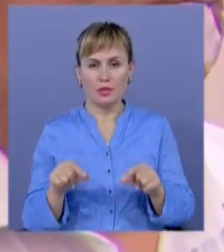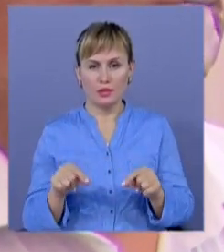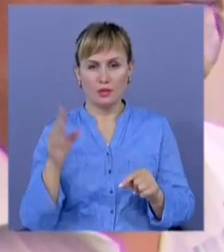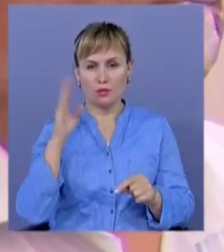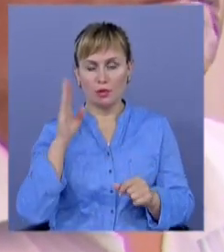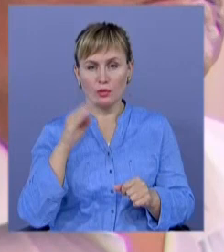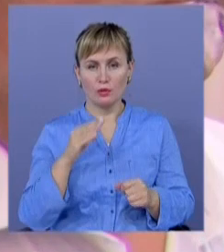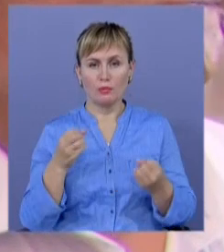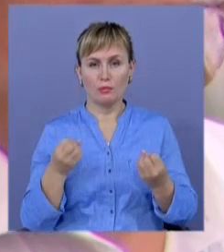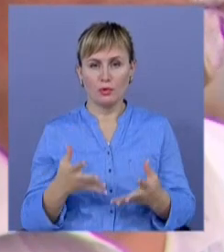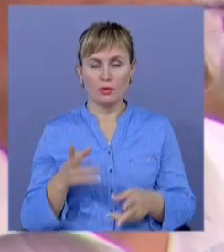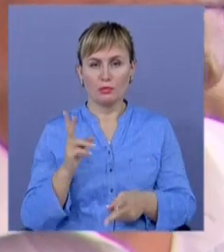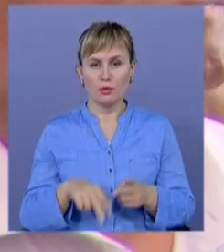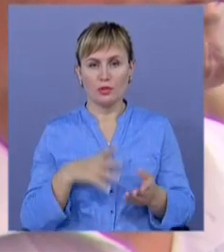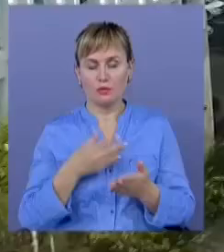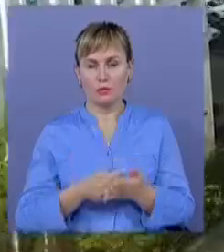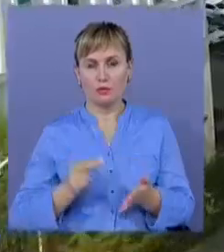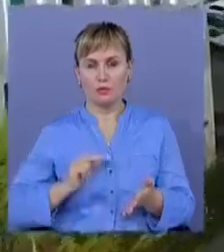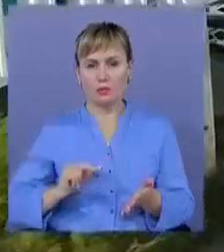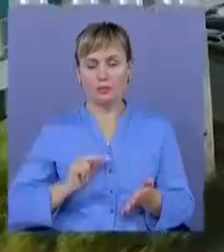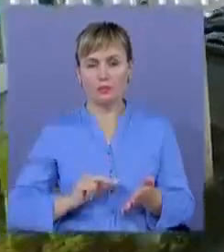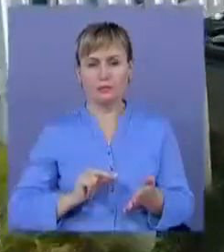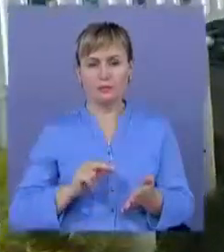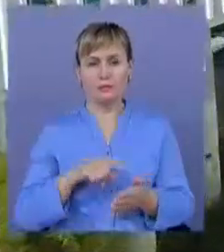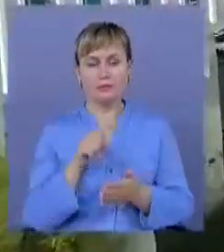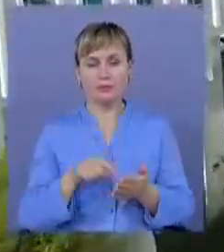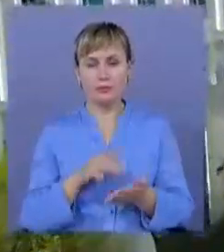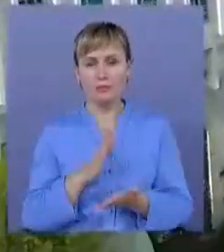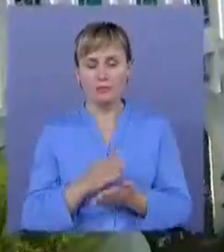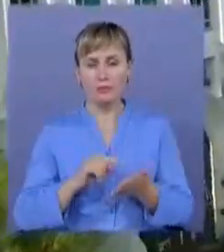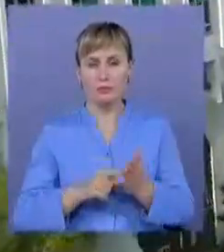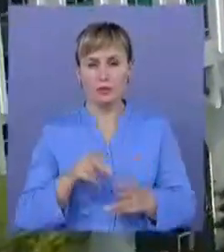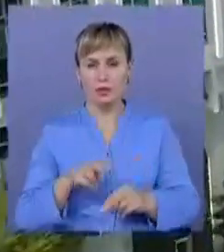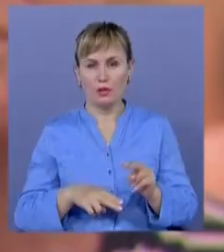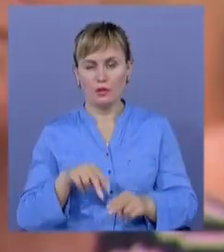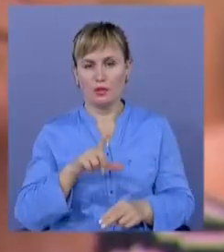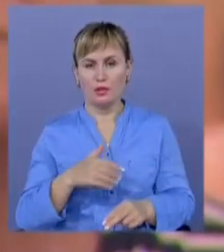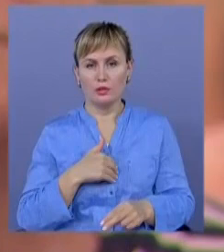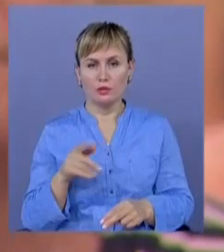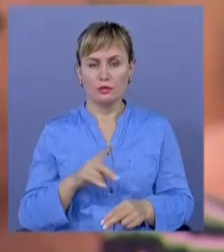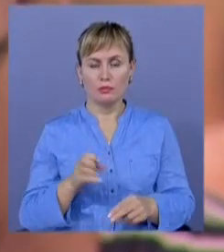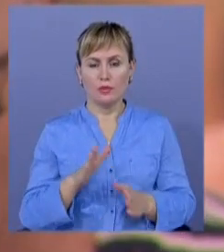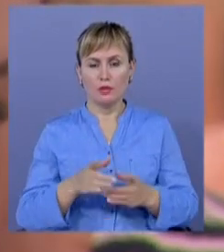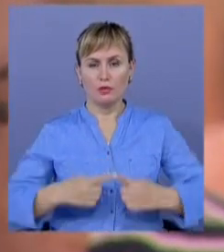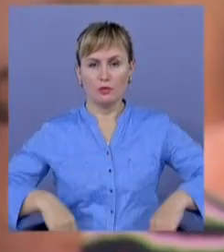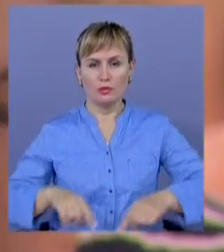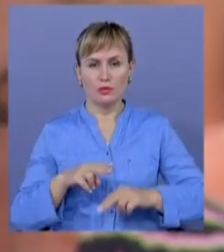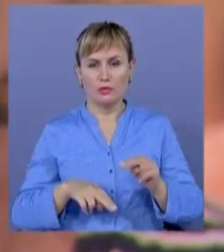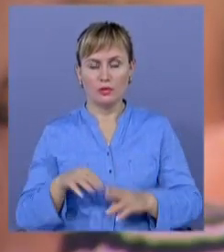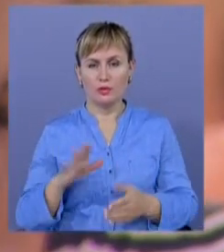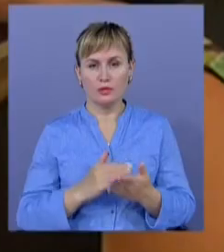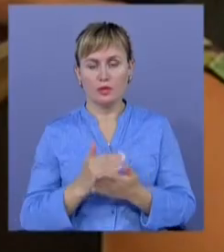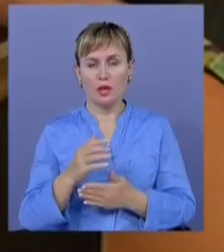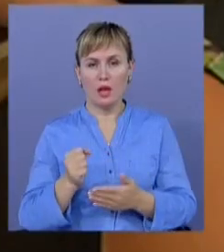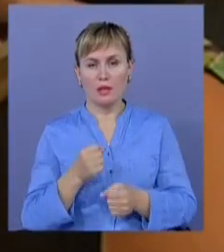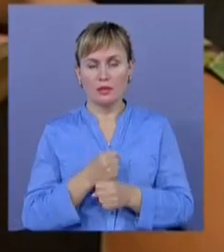воду, просто прекратила свое функционирование. Остро стоит и вопрос точечной застройки. Горожане хотят, чтобы на маленьком участке не возводили высотки, а